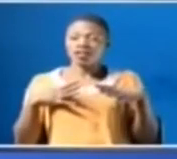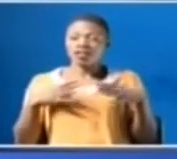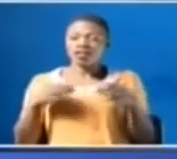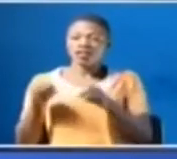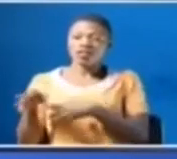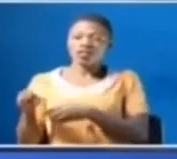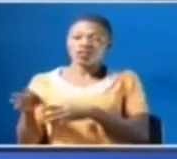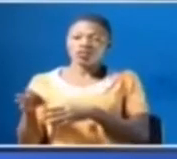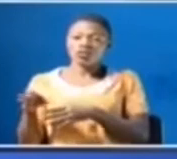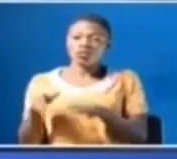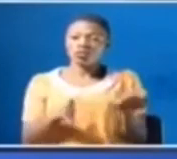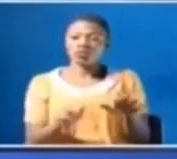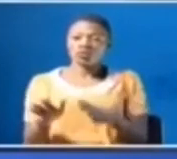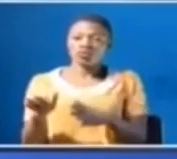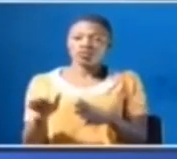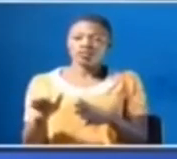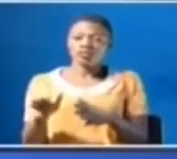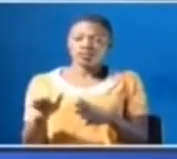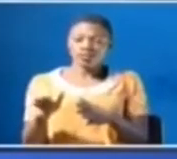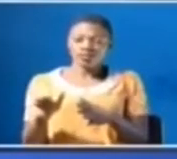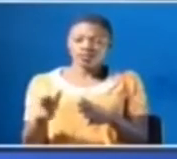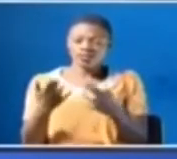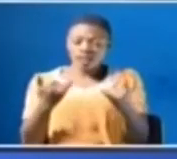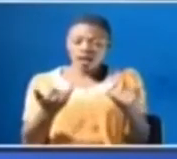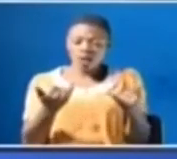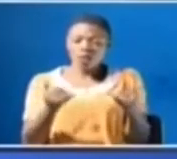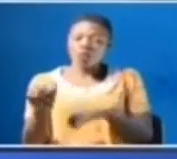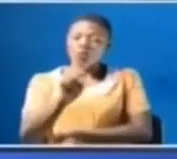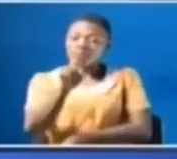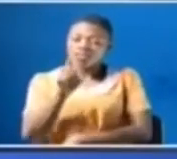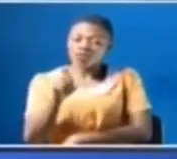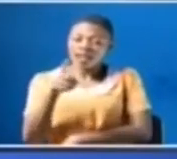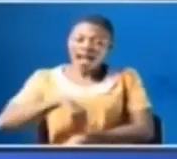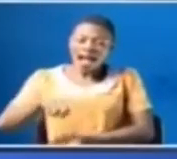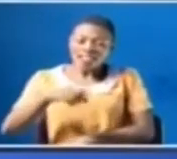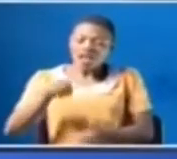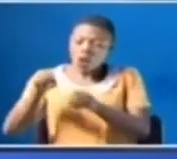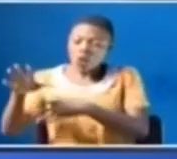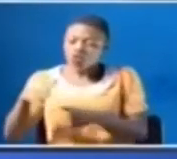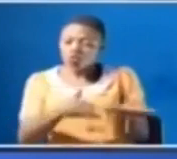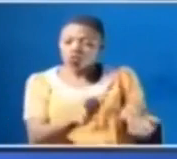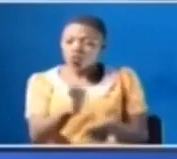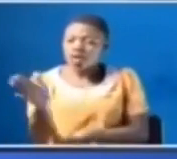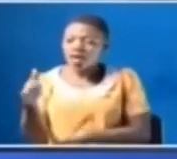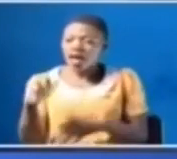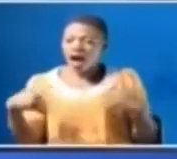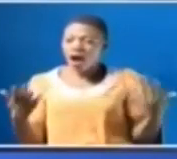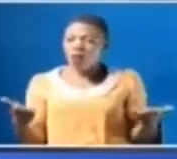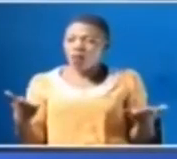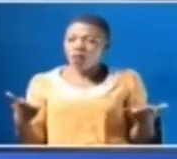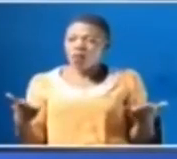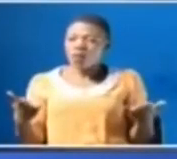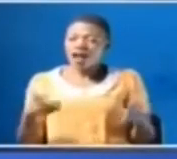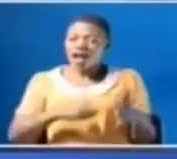kazi. So tujiulize ni wapi tulipoteza mwelekeo, ya kwamba tuliwasihi